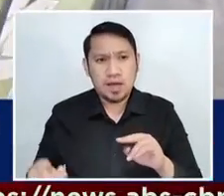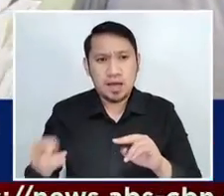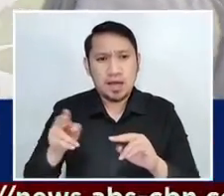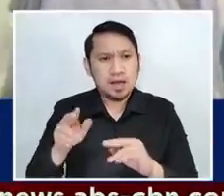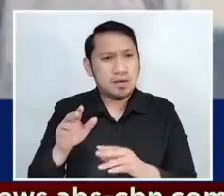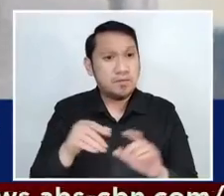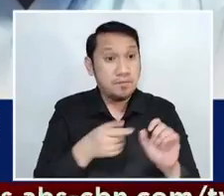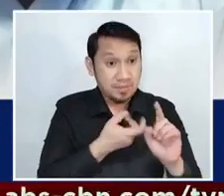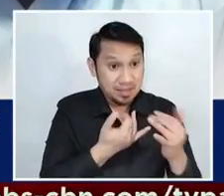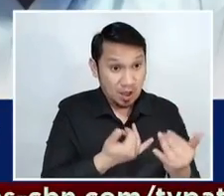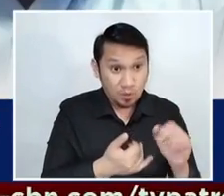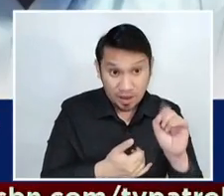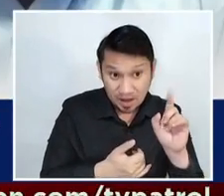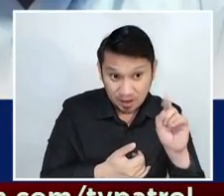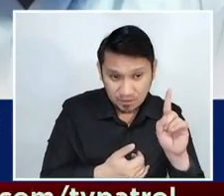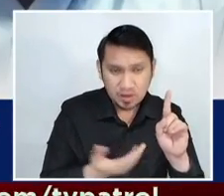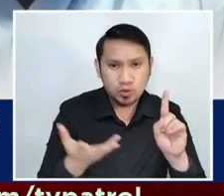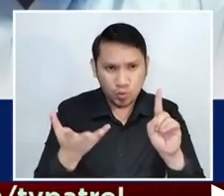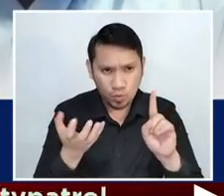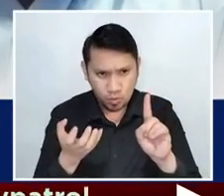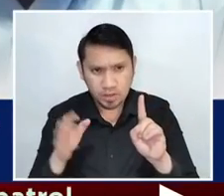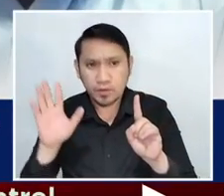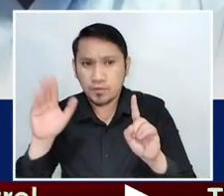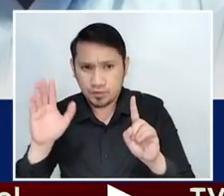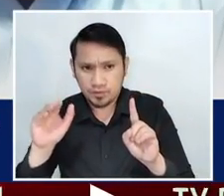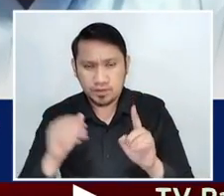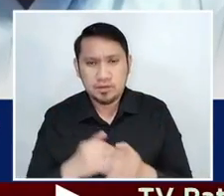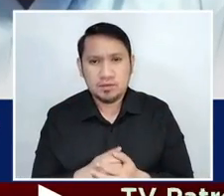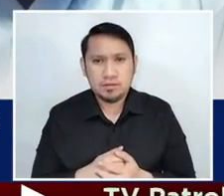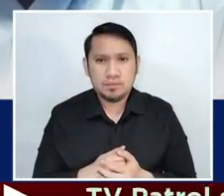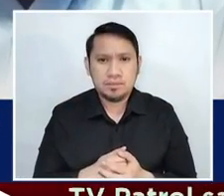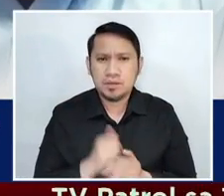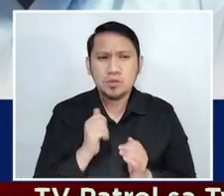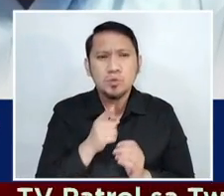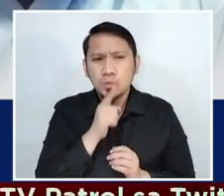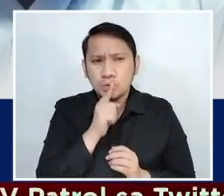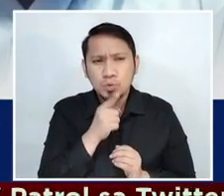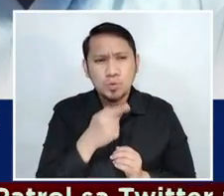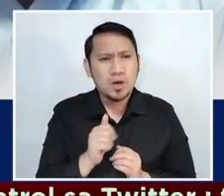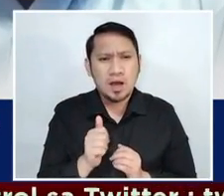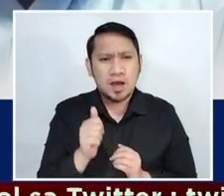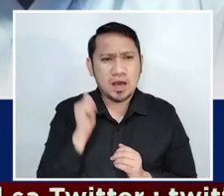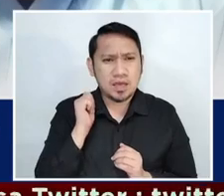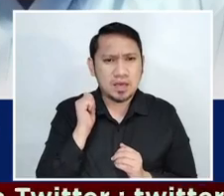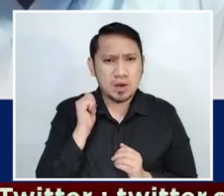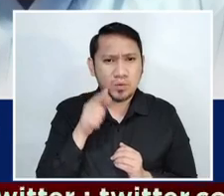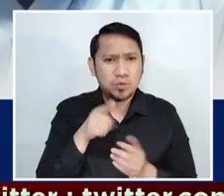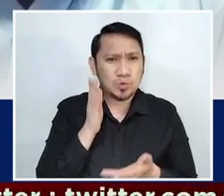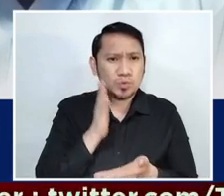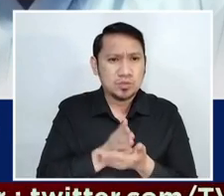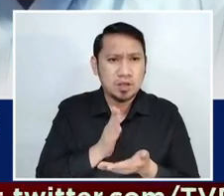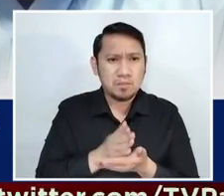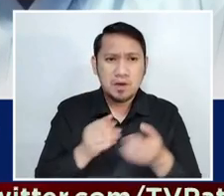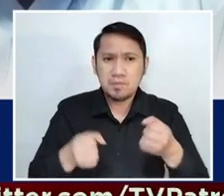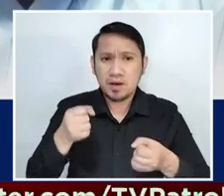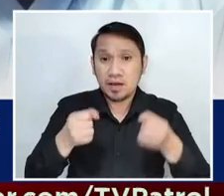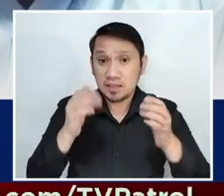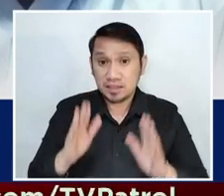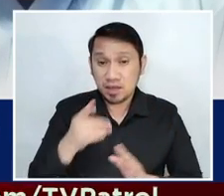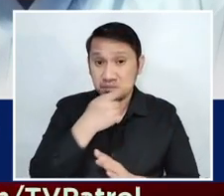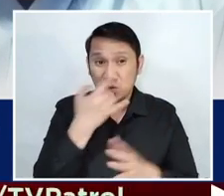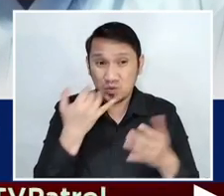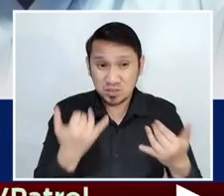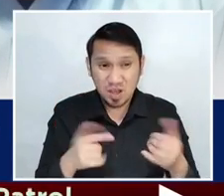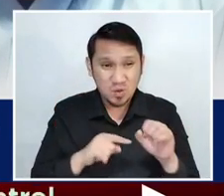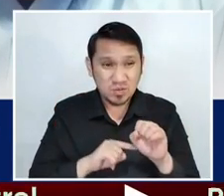11 pesos. Ayaw na namin sana nga na tumigil na naman yung mga driver dahil nga una pasukan na